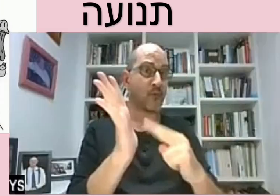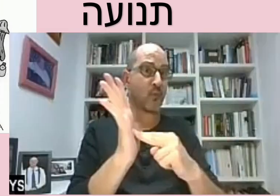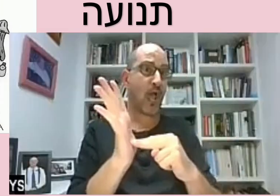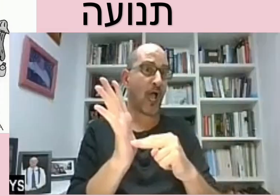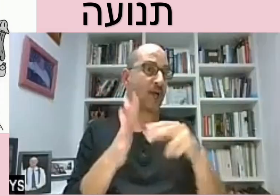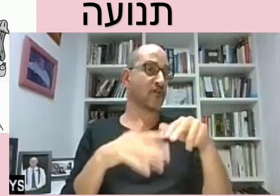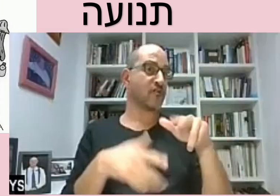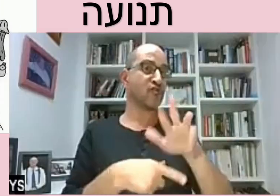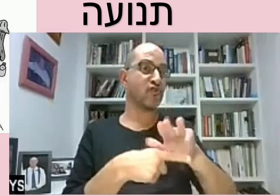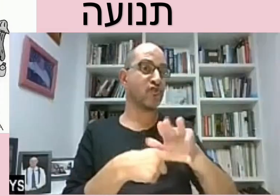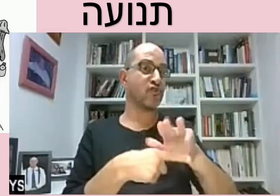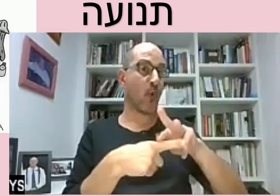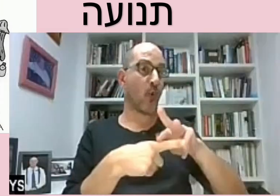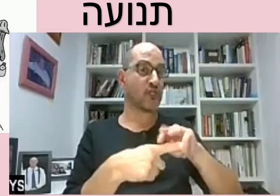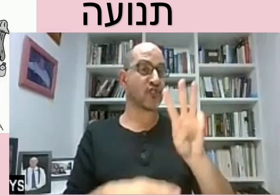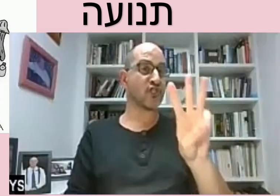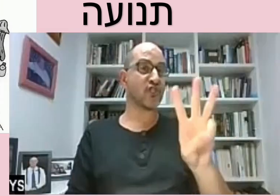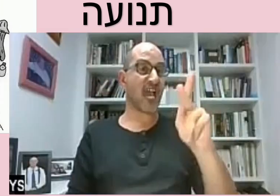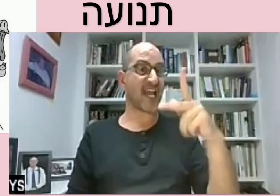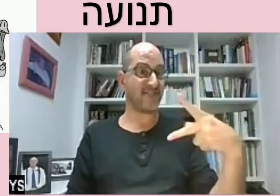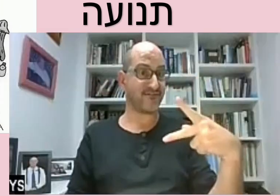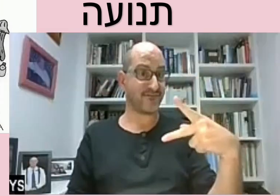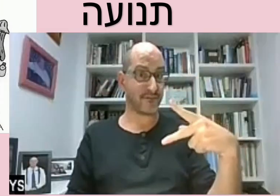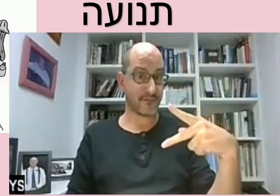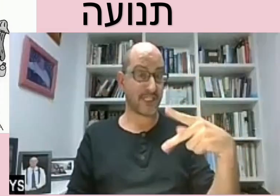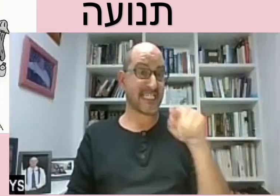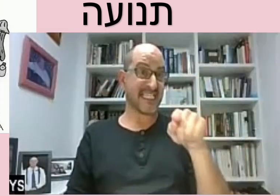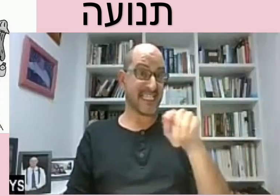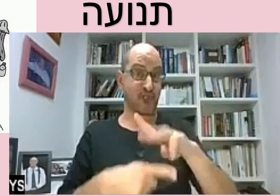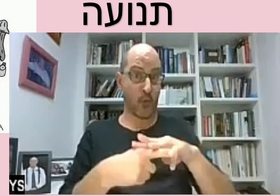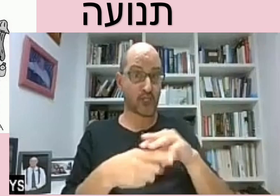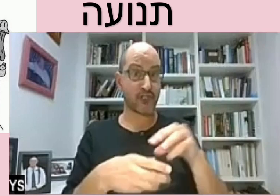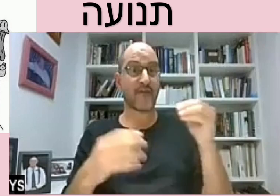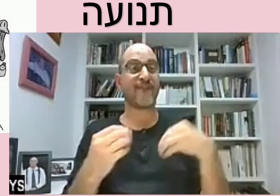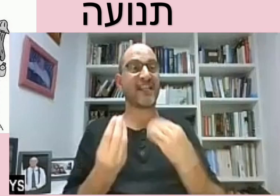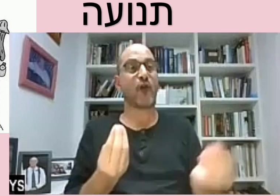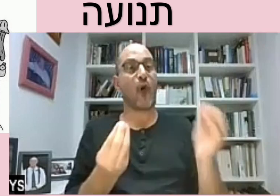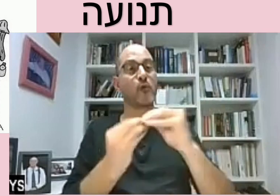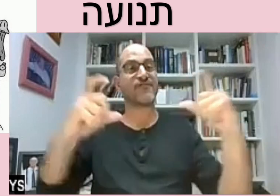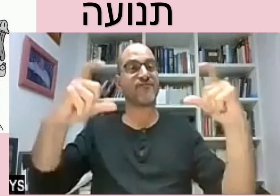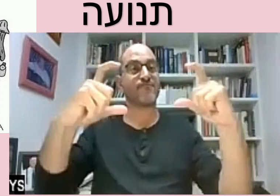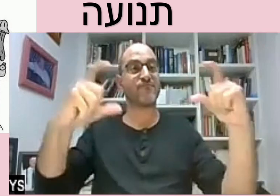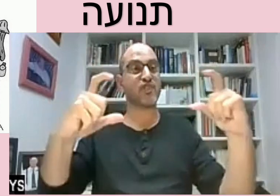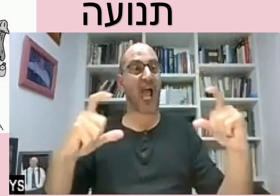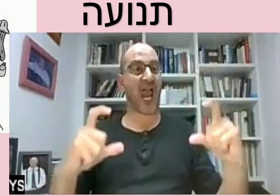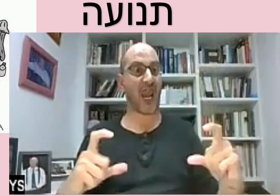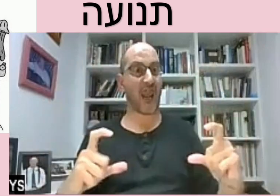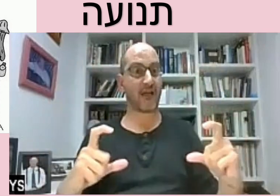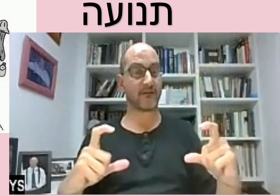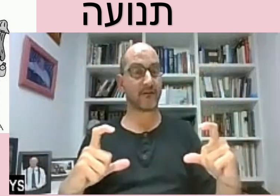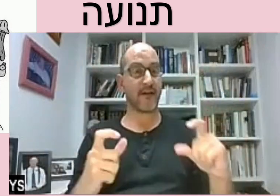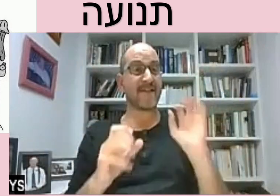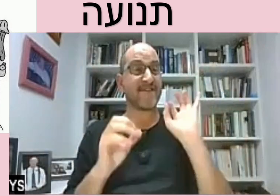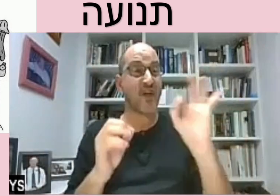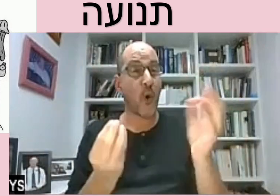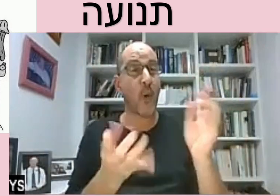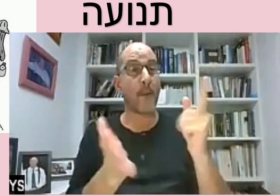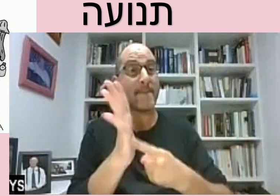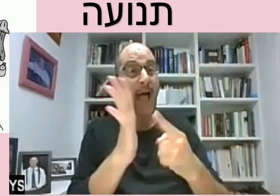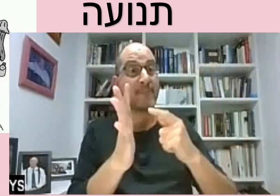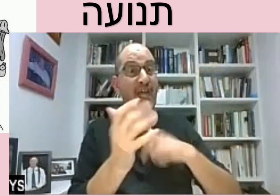לדוגמה, אפשר לראות בתמונה את השורש שקף, שזה בעצם שורש שהוספתי שם כל מיני